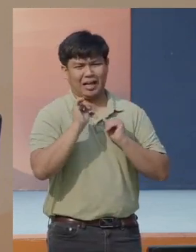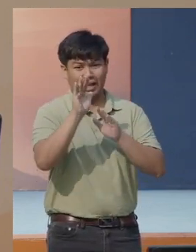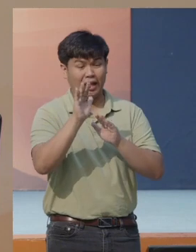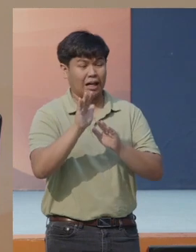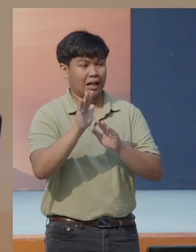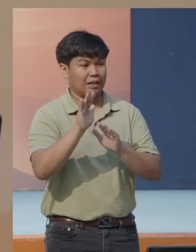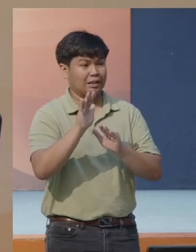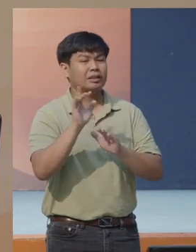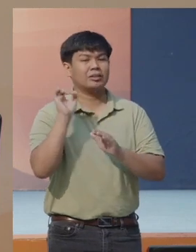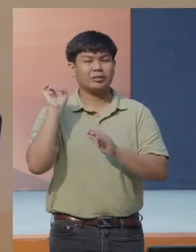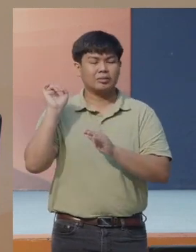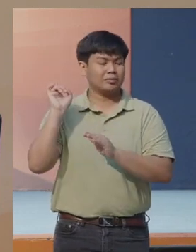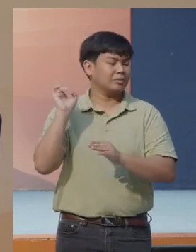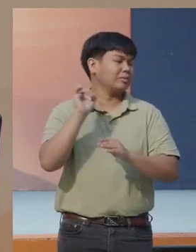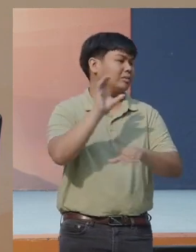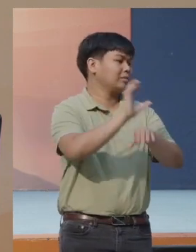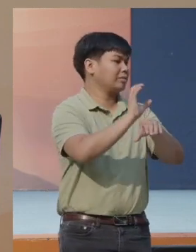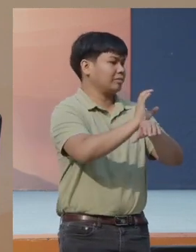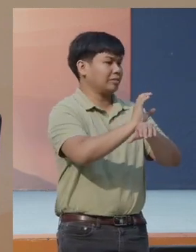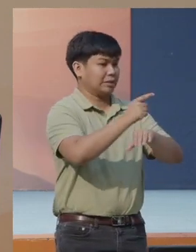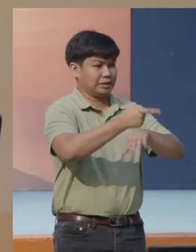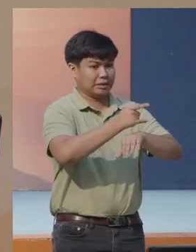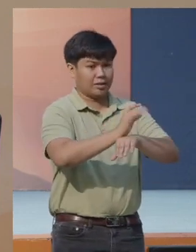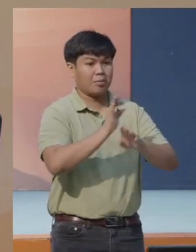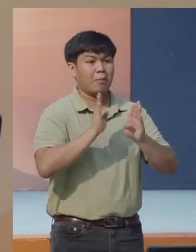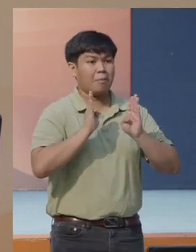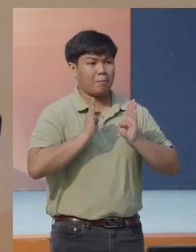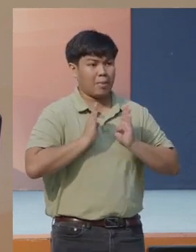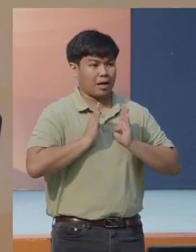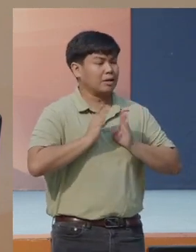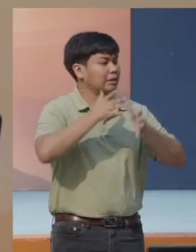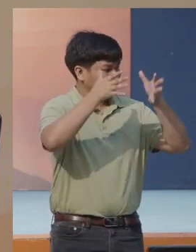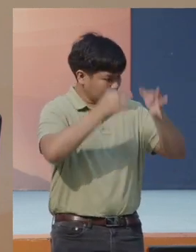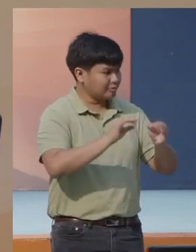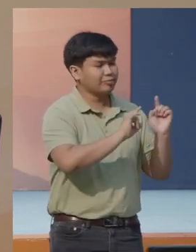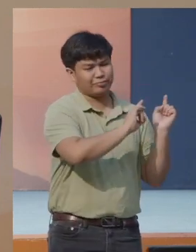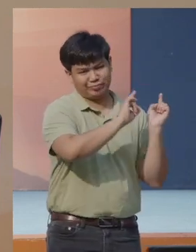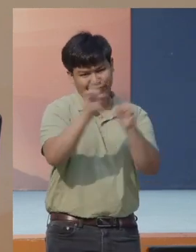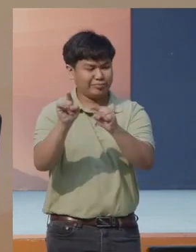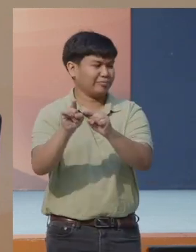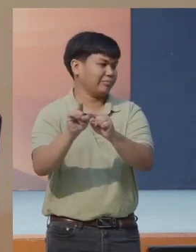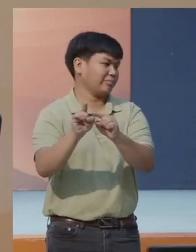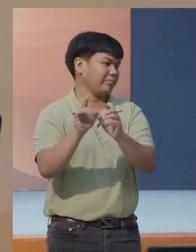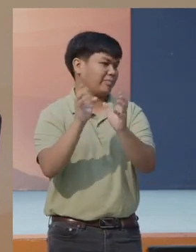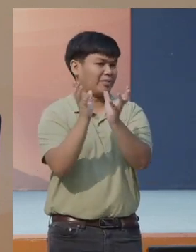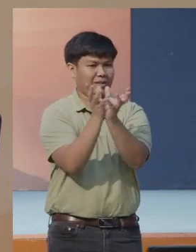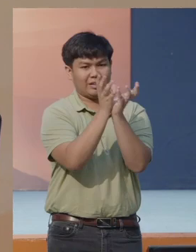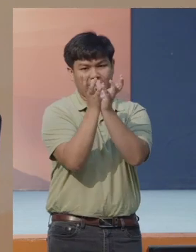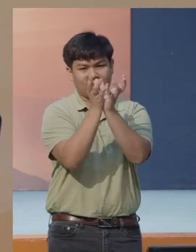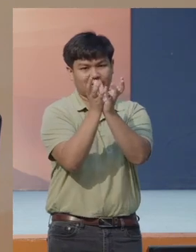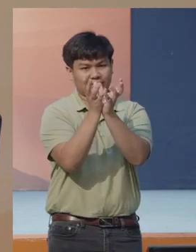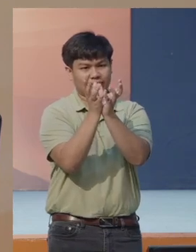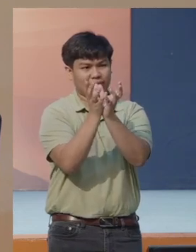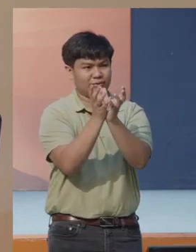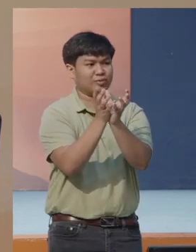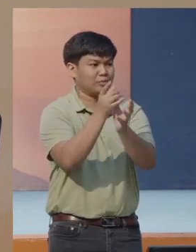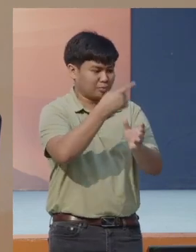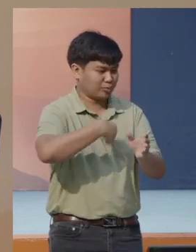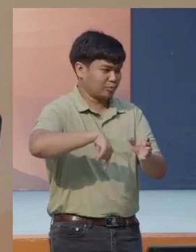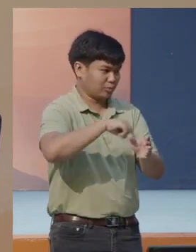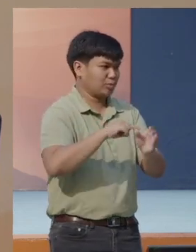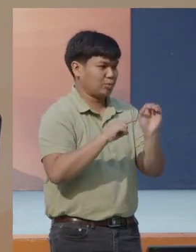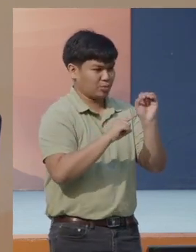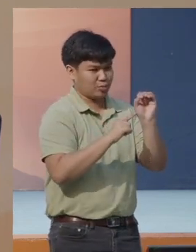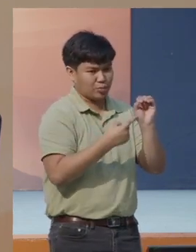Tayo na mismo yung pumunta kung nasaan sila at naging source po tayo